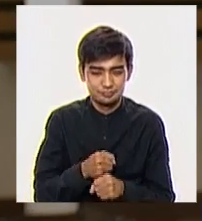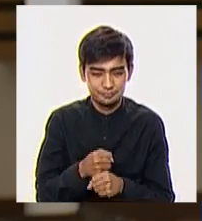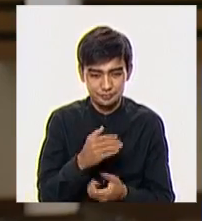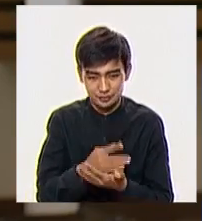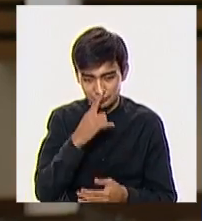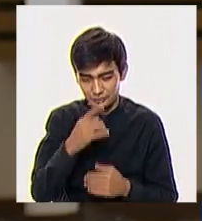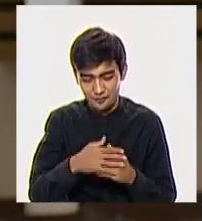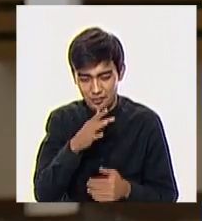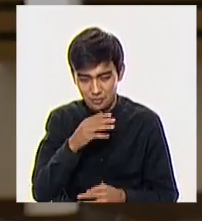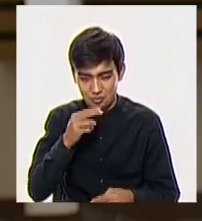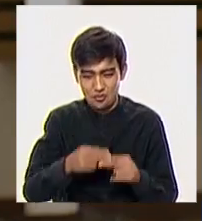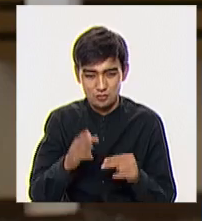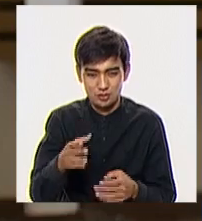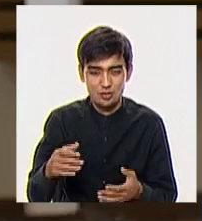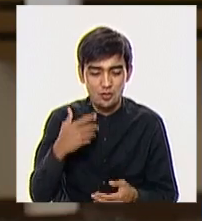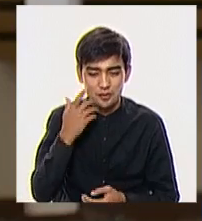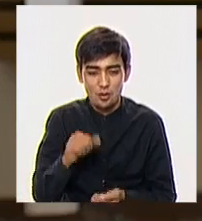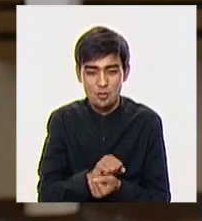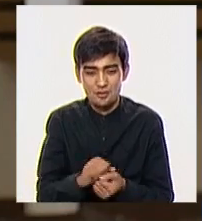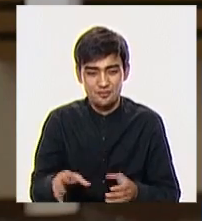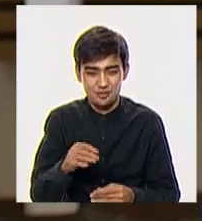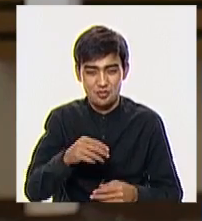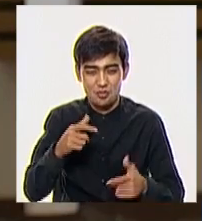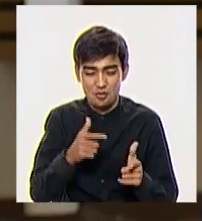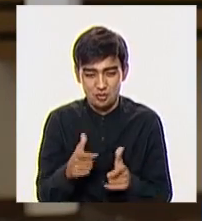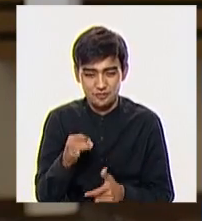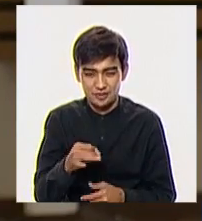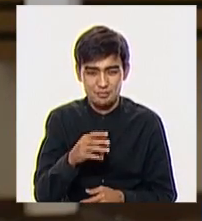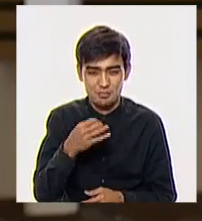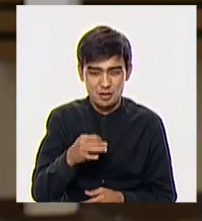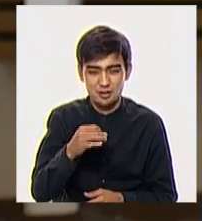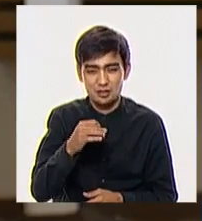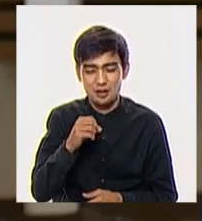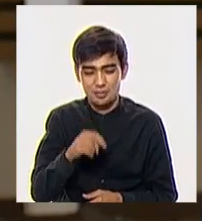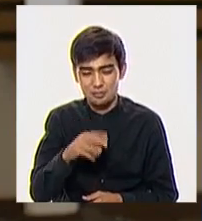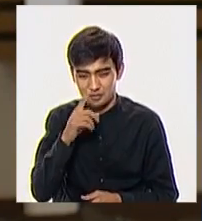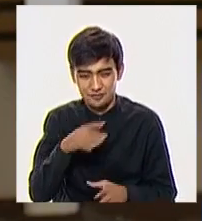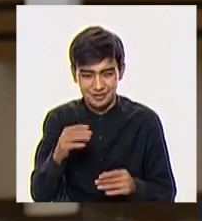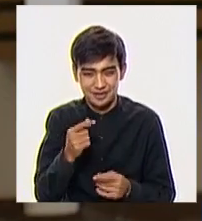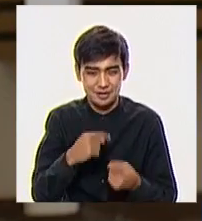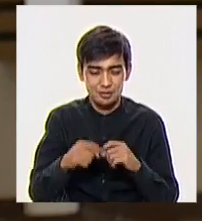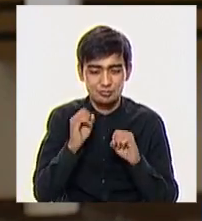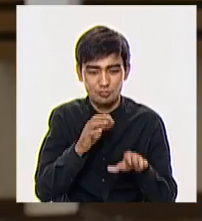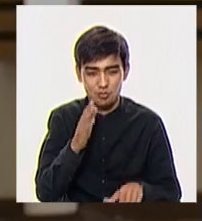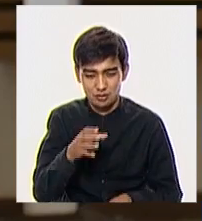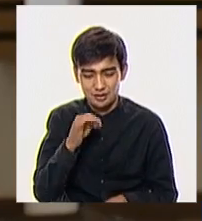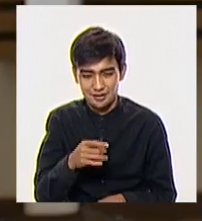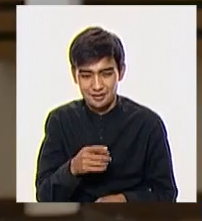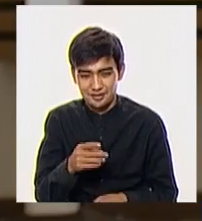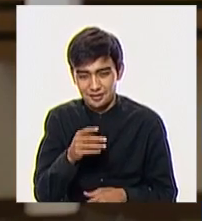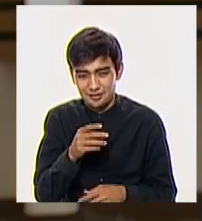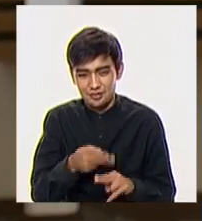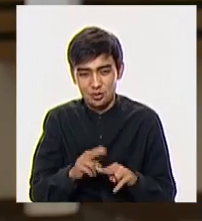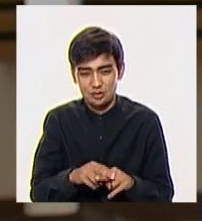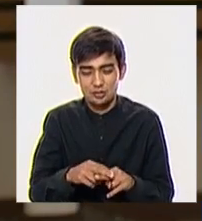бітуі тиіс. Барлық құжат дайын болған соң министрлік наурыз, сәуір, мамыр айлардың ақшасын аударады. Бұл осы студенттердің шәкіртақы алмаған